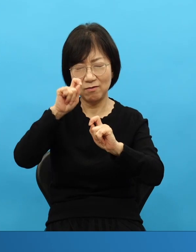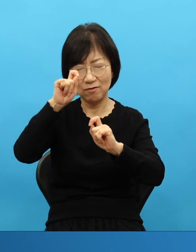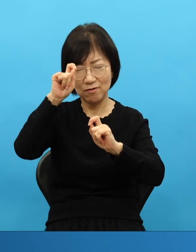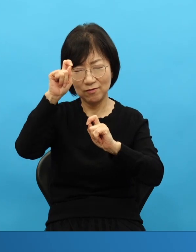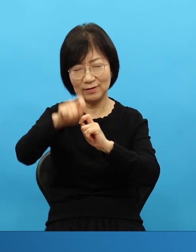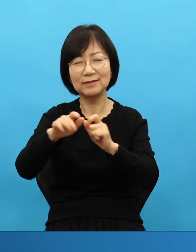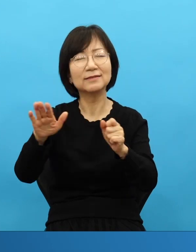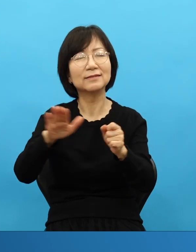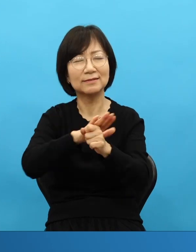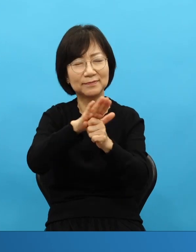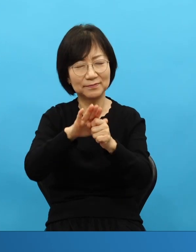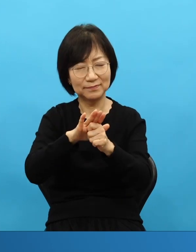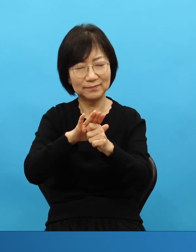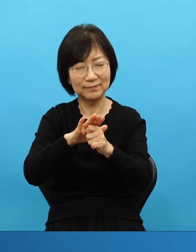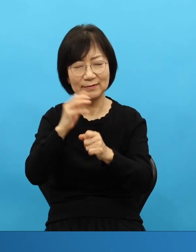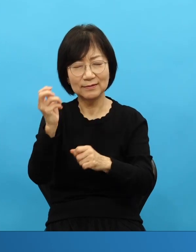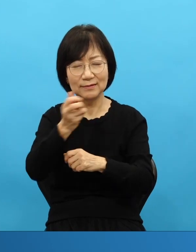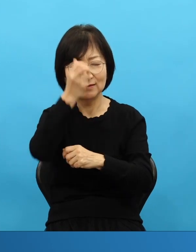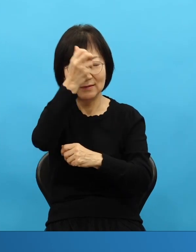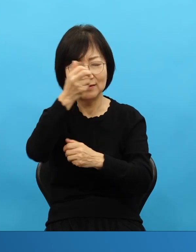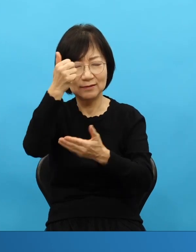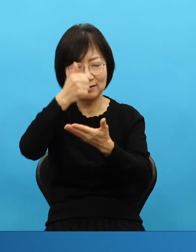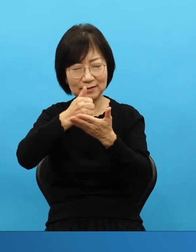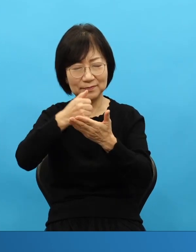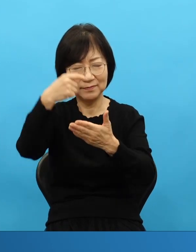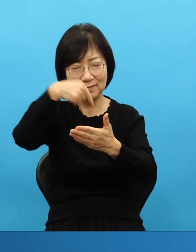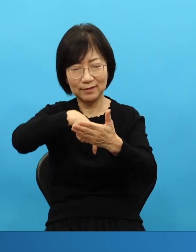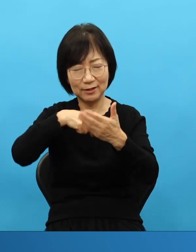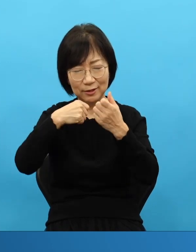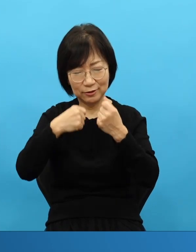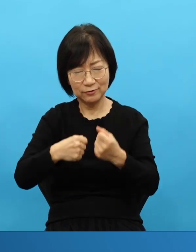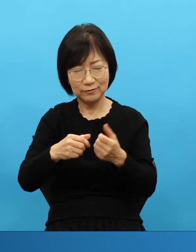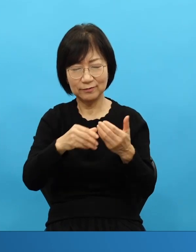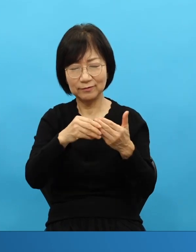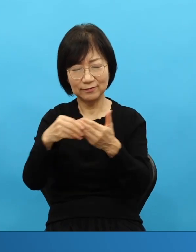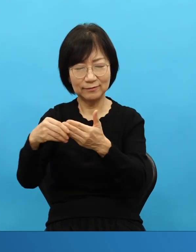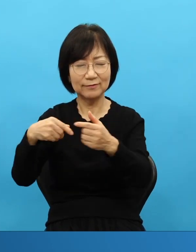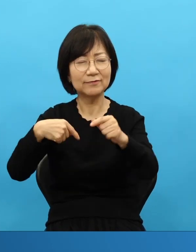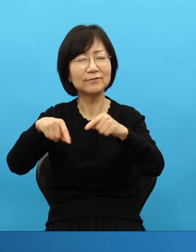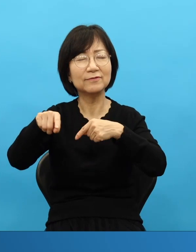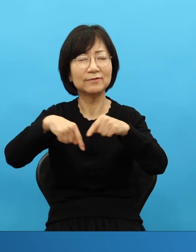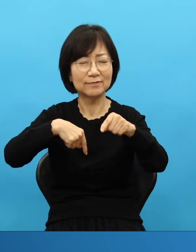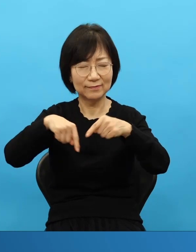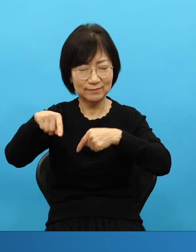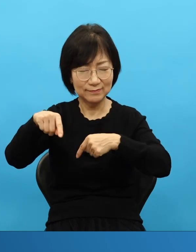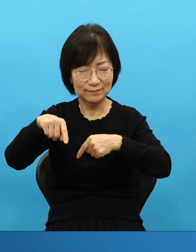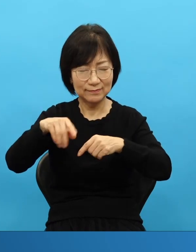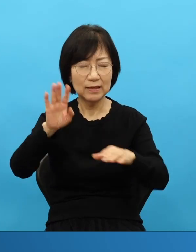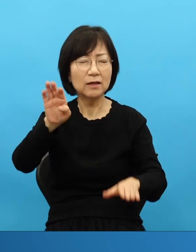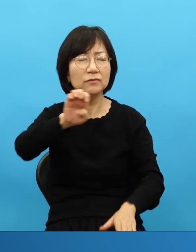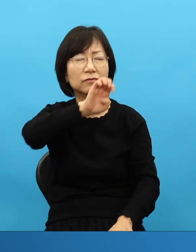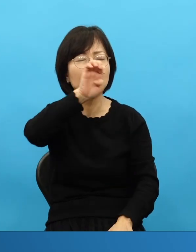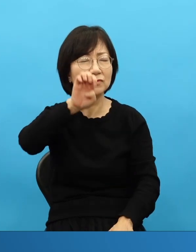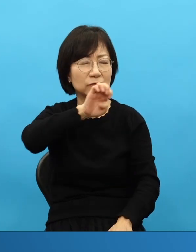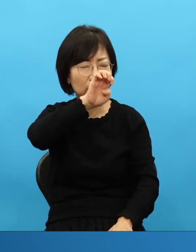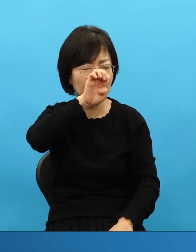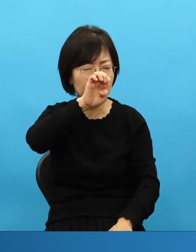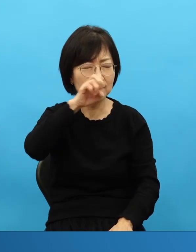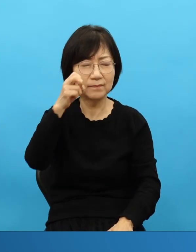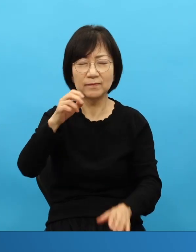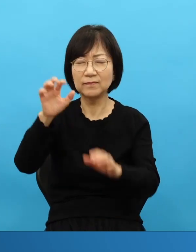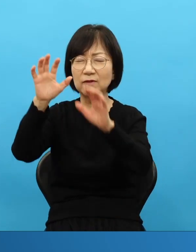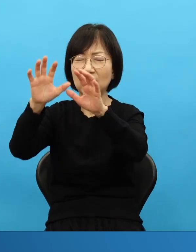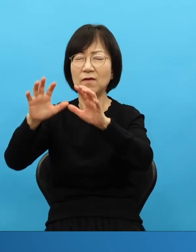love of God our Father, 성령님의 내주인도 and 역사하심 the indwelling and the working and the powerful working of the Holy Spirit, 유럽과 전 세계에